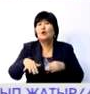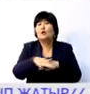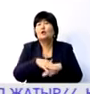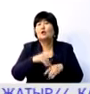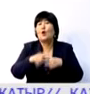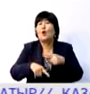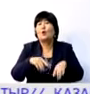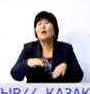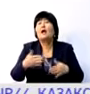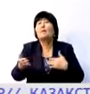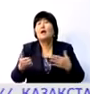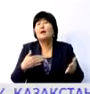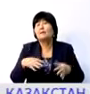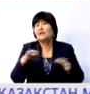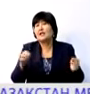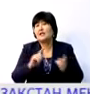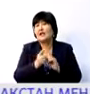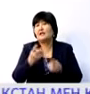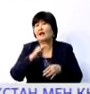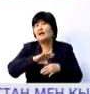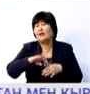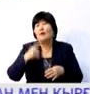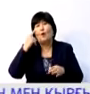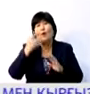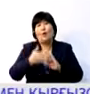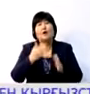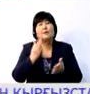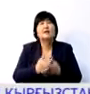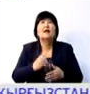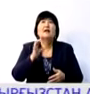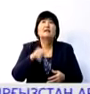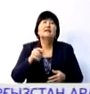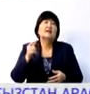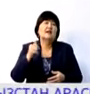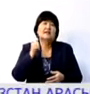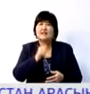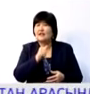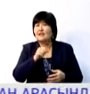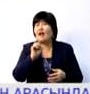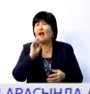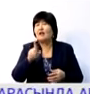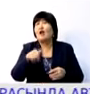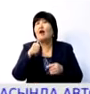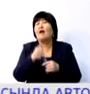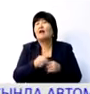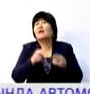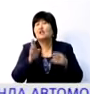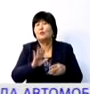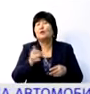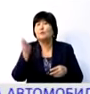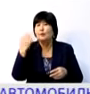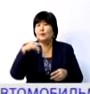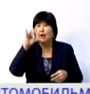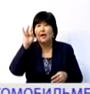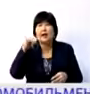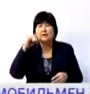кейін бір-бірімізді ешқандай тәржімашысақ ұғып жаттық. Сырдың сыршыл ақын қызының бұл алғаш өнер сапары емес. Былтыр